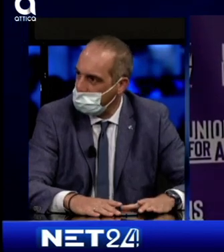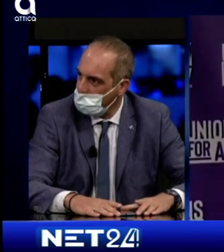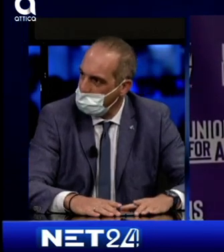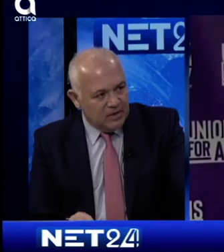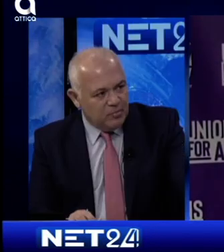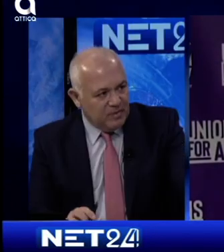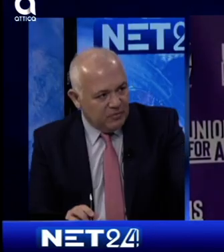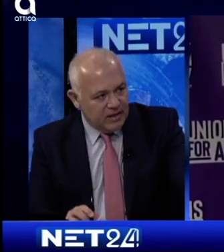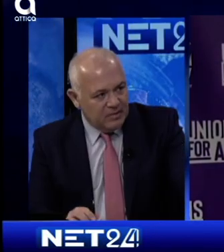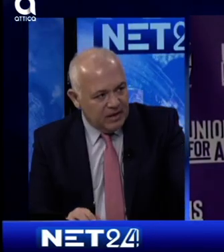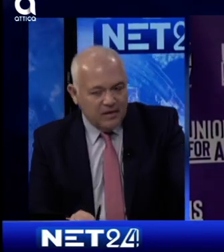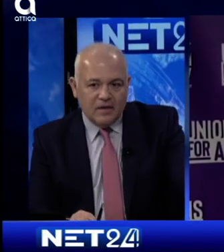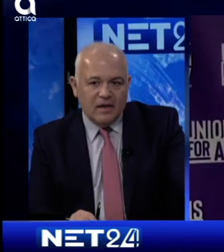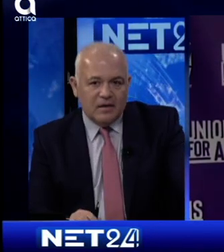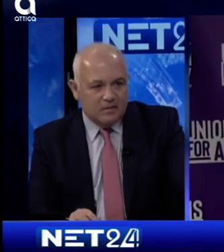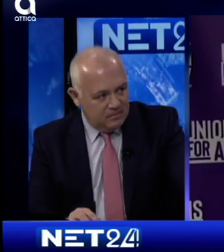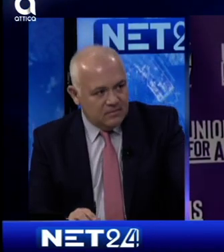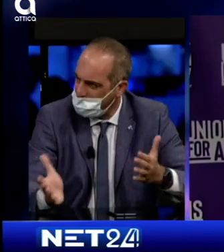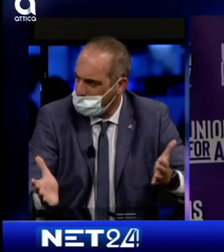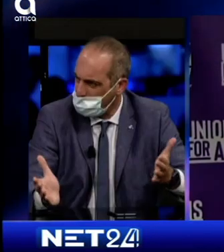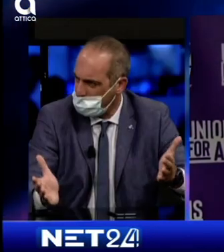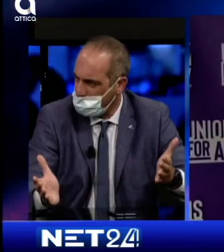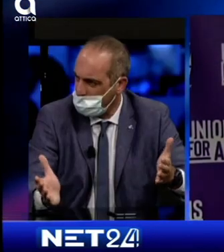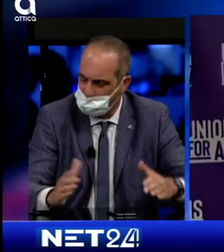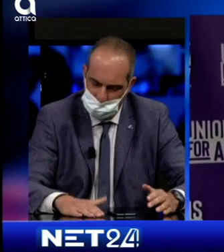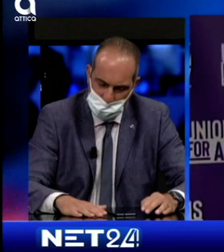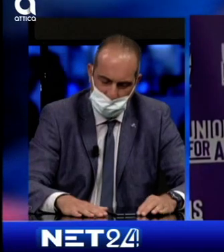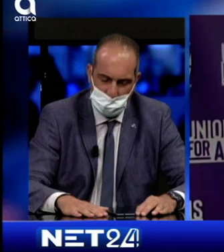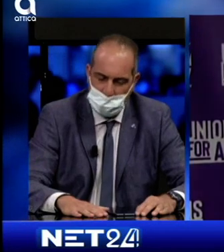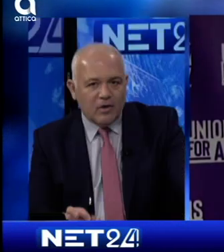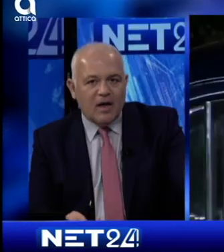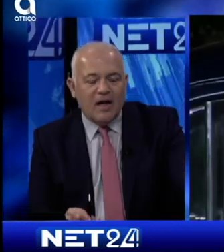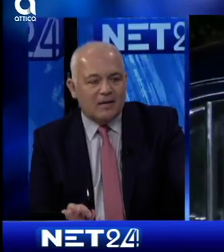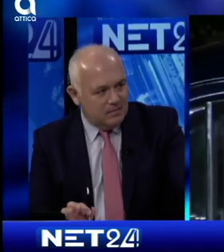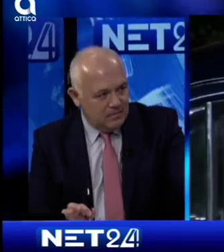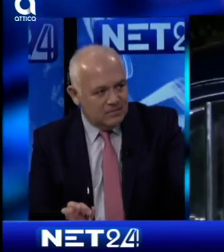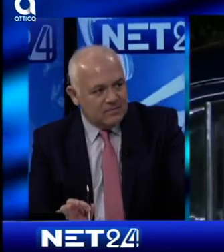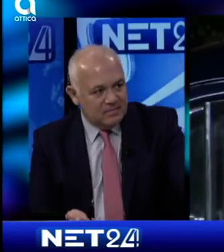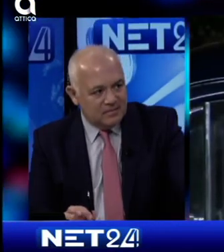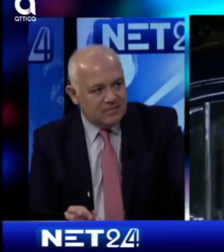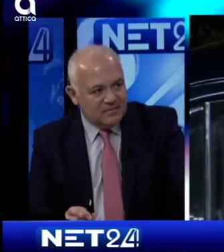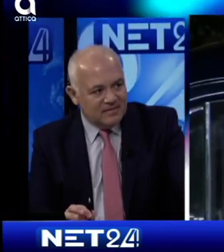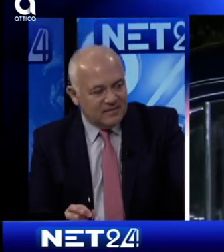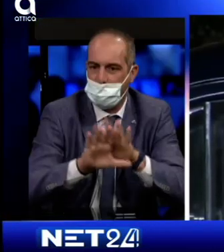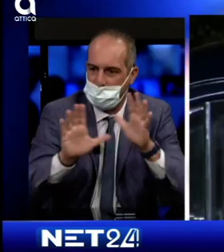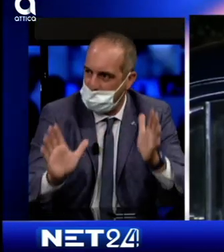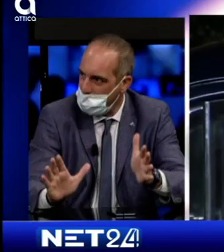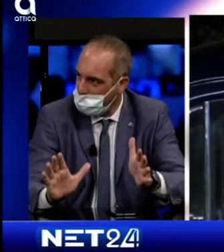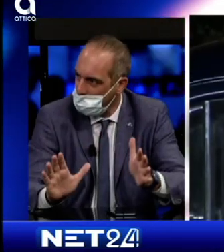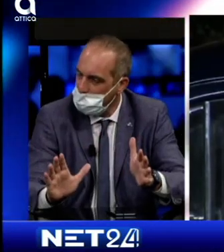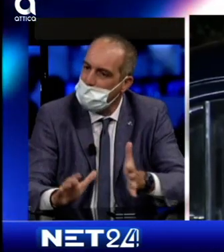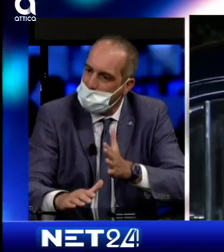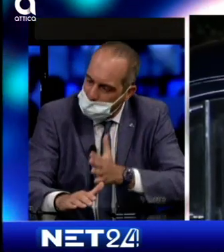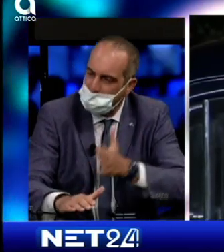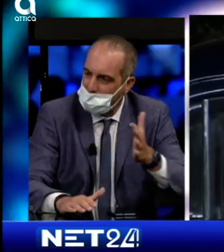σε. Θα κοιτάξουν την επόμενη φορά κλπ. Και πάντα υπάρχει και η εναλλαγή εξουσία στην Αμερική. Φέρεται πάντα στην επόμενη φορά. Πάντως αν... δεν είμαι. Ο Biden, να το πω έτσι, η Προεδρία